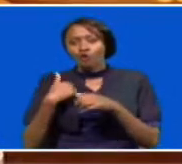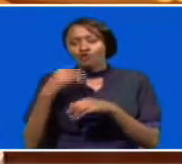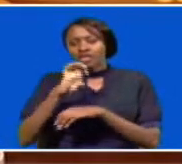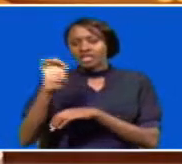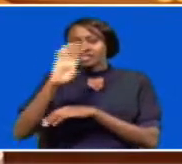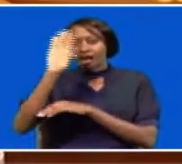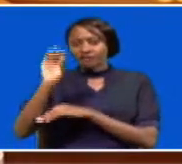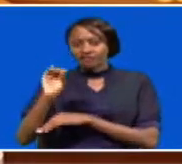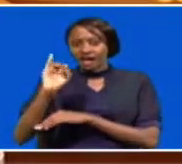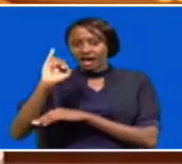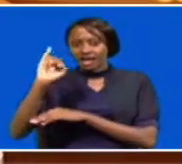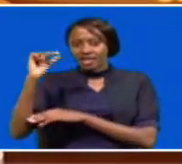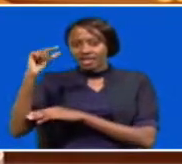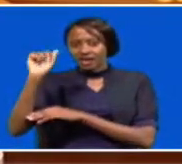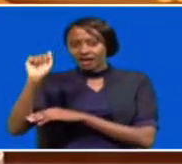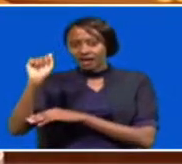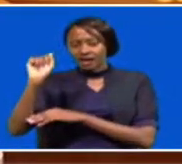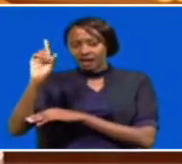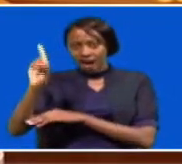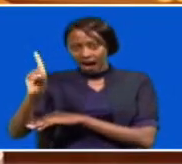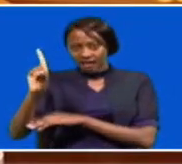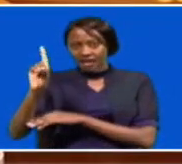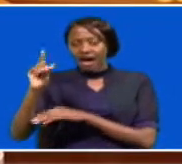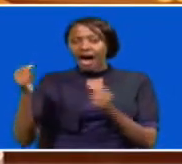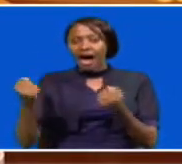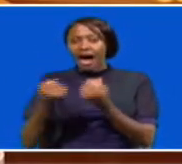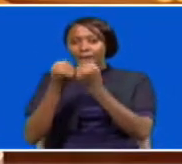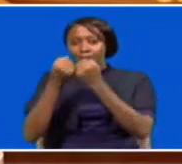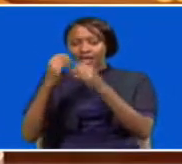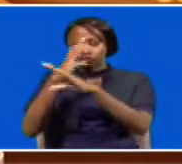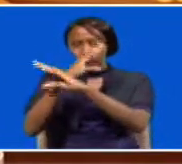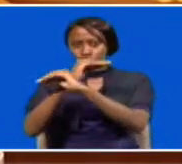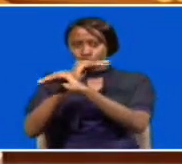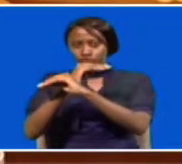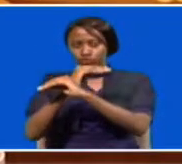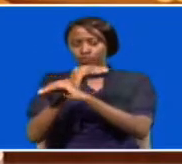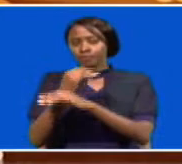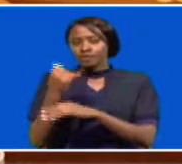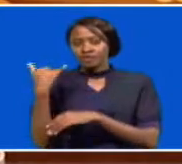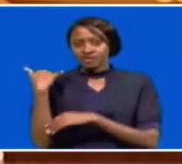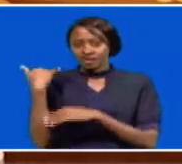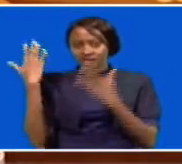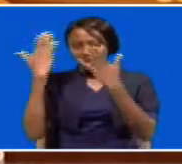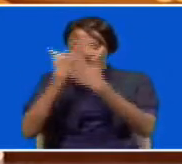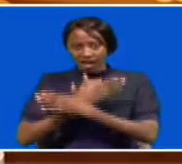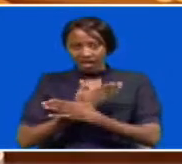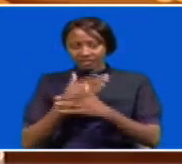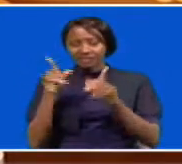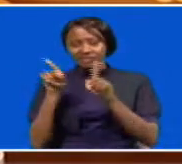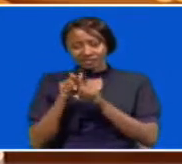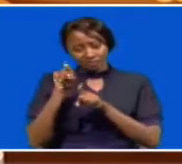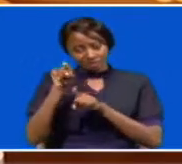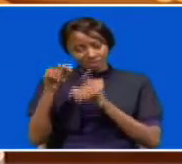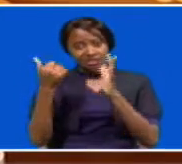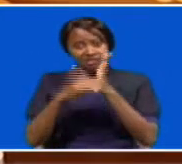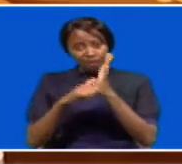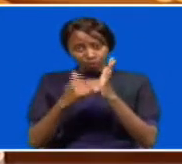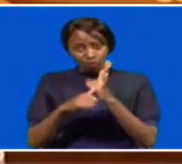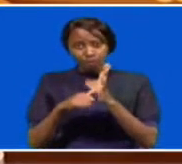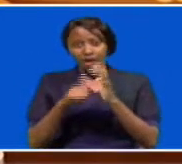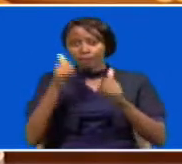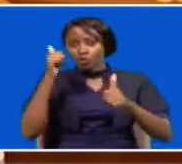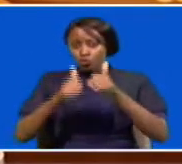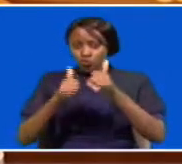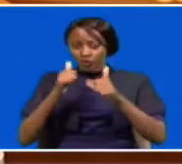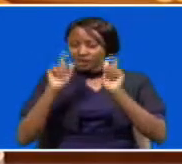Mashariki IGAD kwenye mkutano ambao ulifanyika mtandaoni siku ya Jumapili usiku iliafikiana kuwa janga linalokabili Sudan